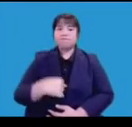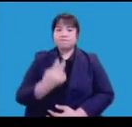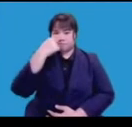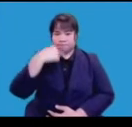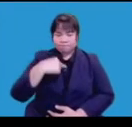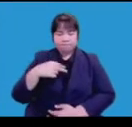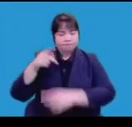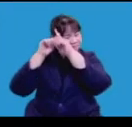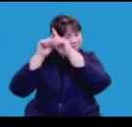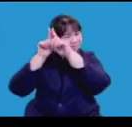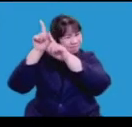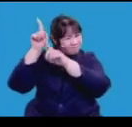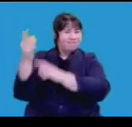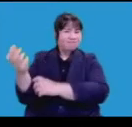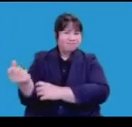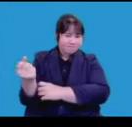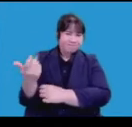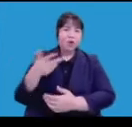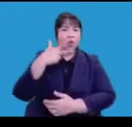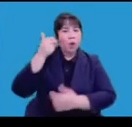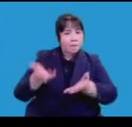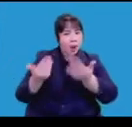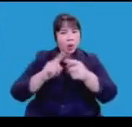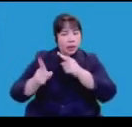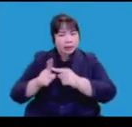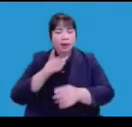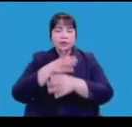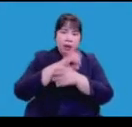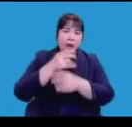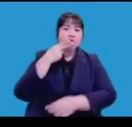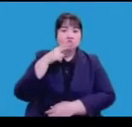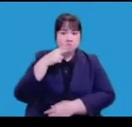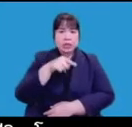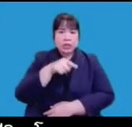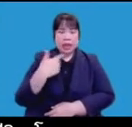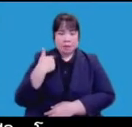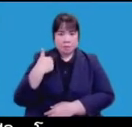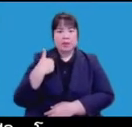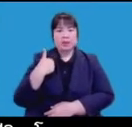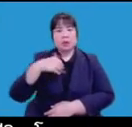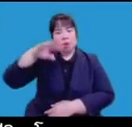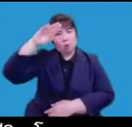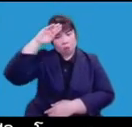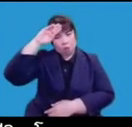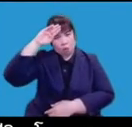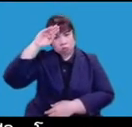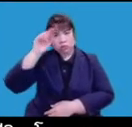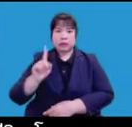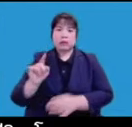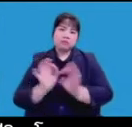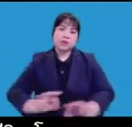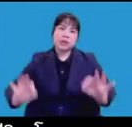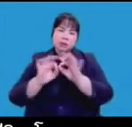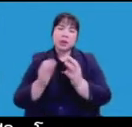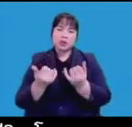จโรคความดันโลหิตสูงโรคเบาหวานโรคที่เกิดจากเหล้าบุหรี่อย่างนี้เป็นต้นเพราะฉะนั้นเนี่ยเรื่องนี้จังหวัดให้ความสำคั